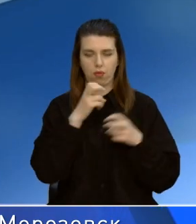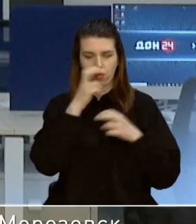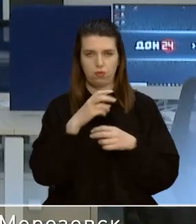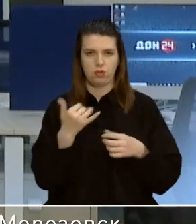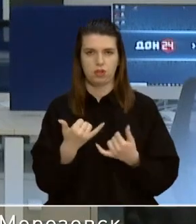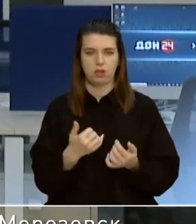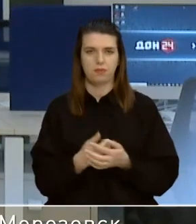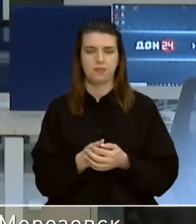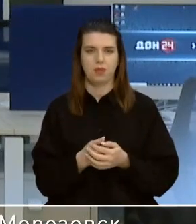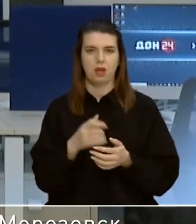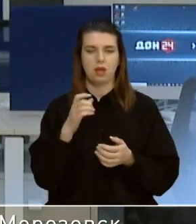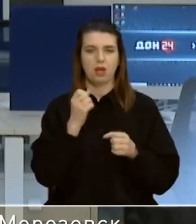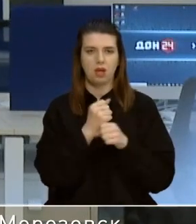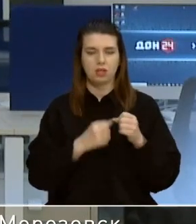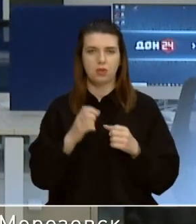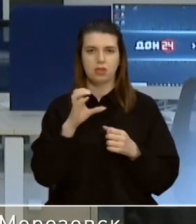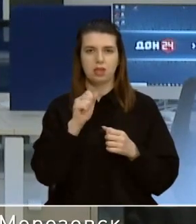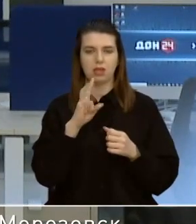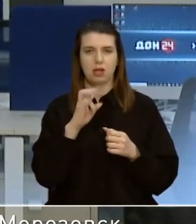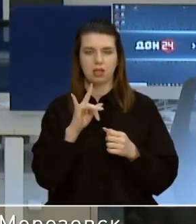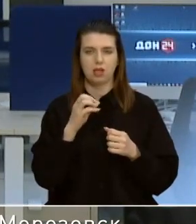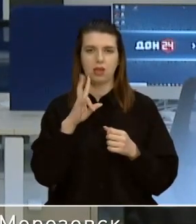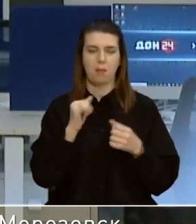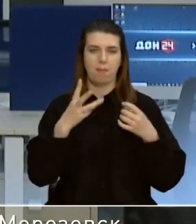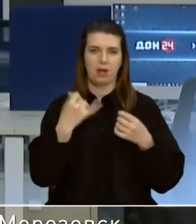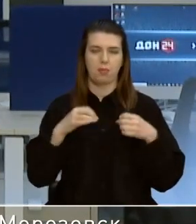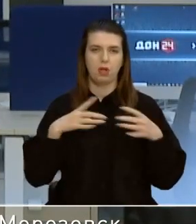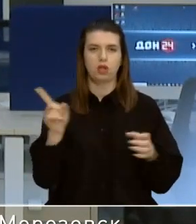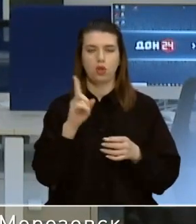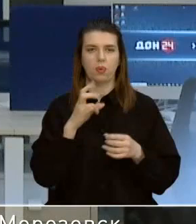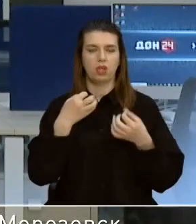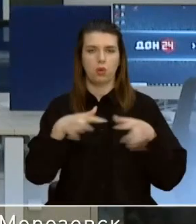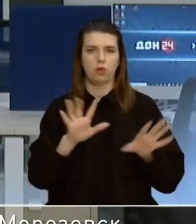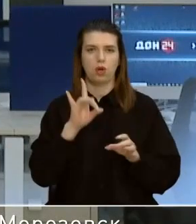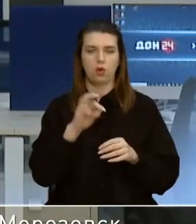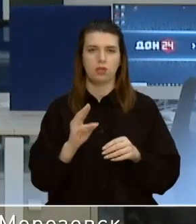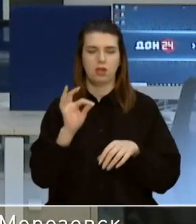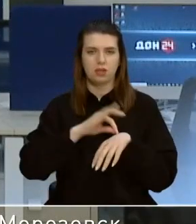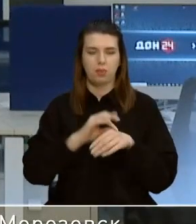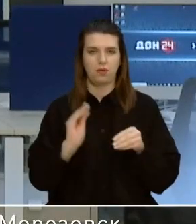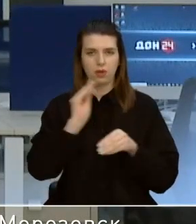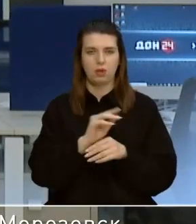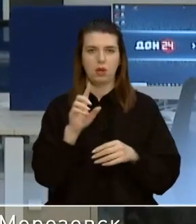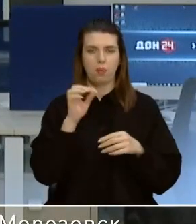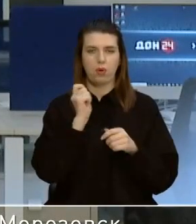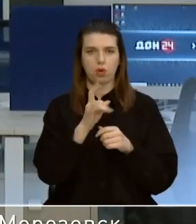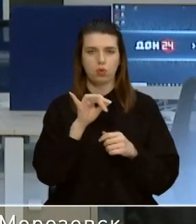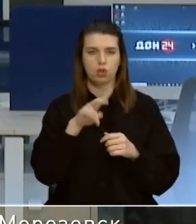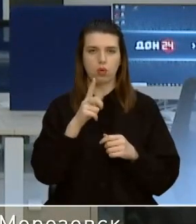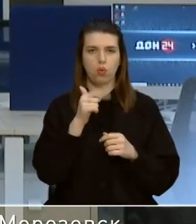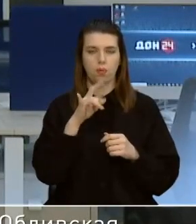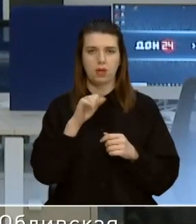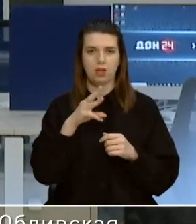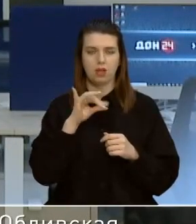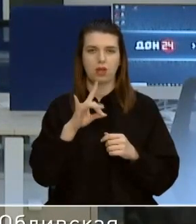проверка. Разработать санитарные меры на майские праздники, чтобы не допустить роста заболеваемости, поручил губернатор